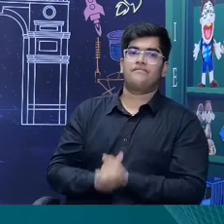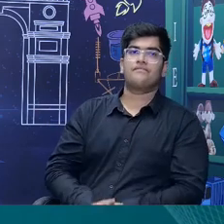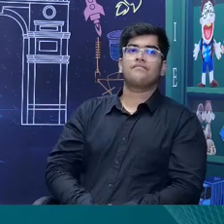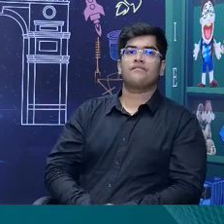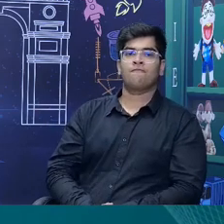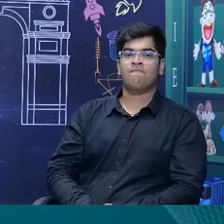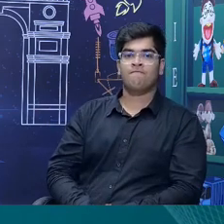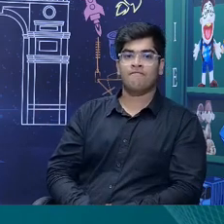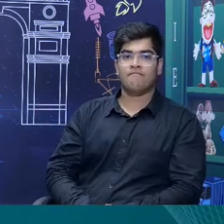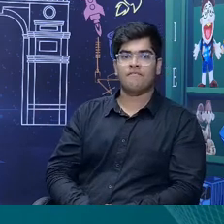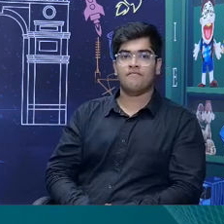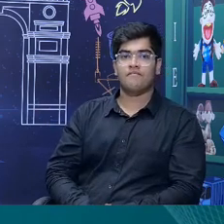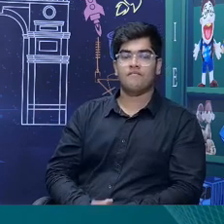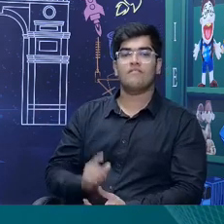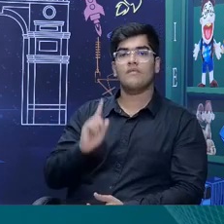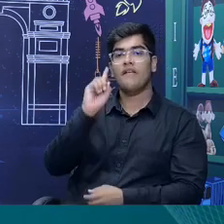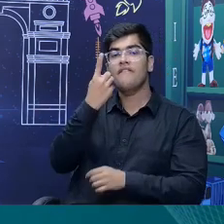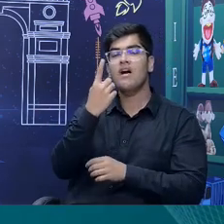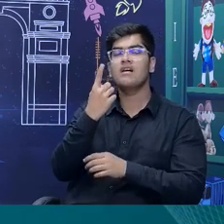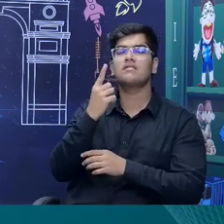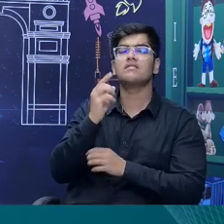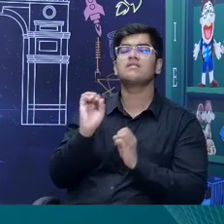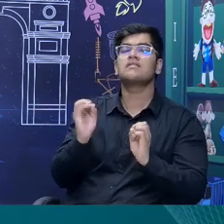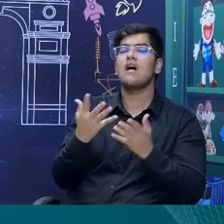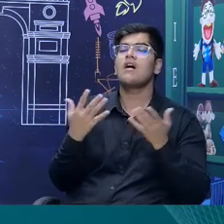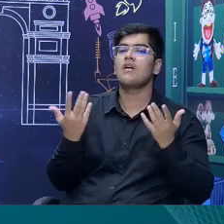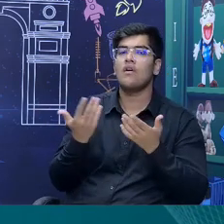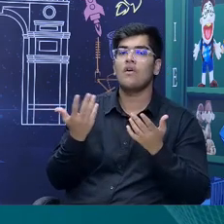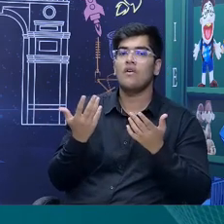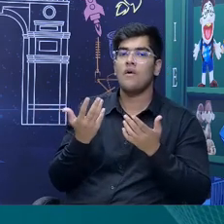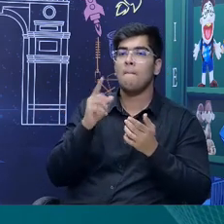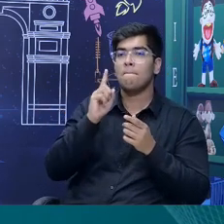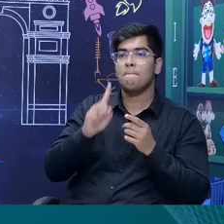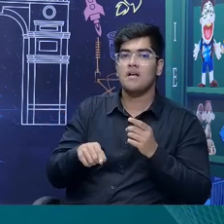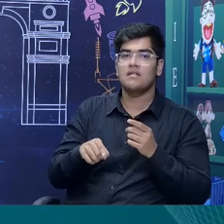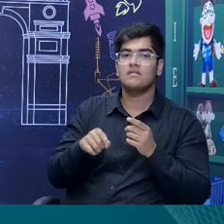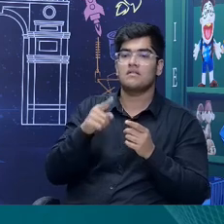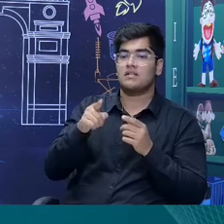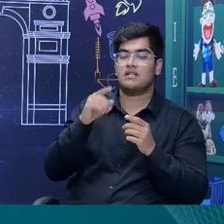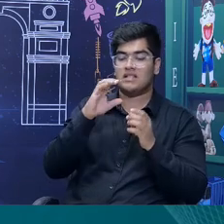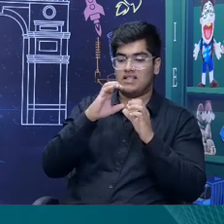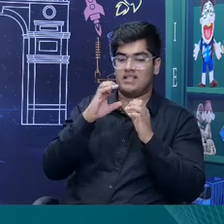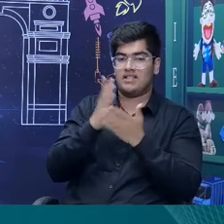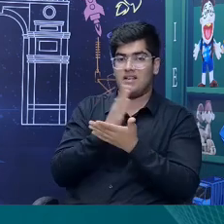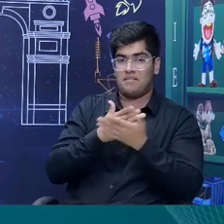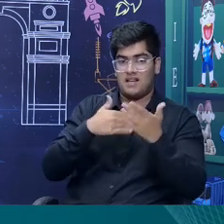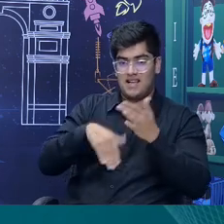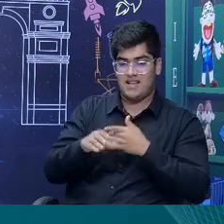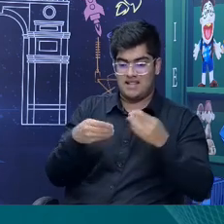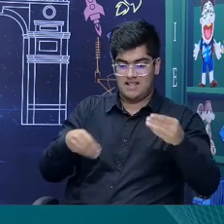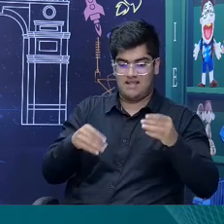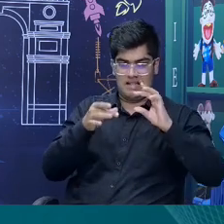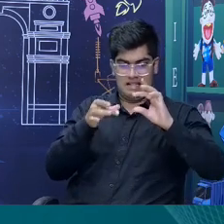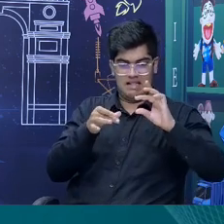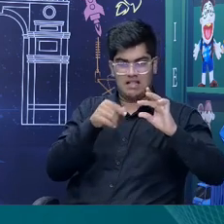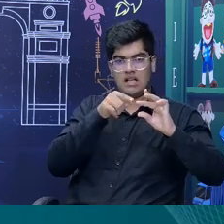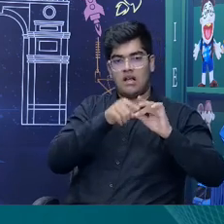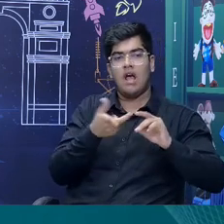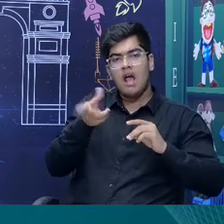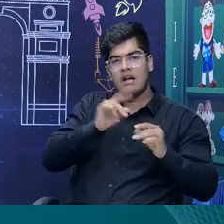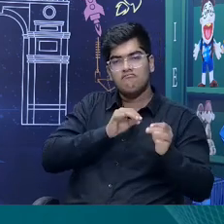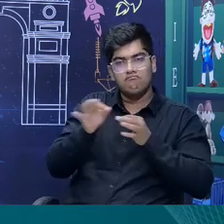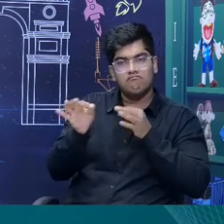डी टीचर डी फर्स्ट स्टेप इस रेशन ऑफ डी कंटेंट डेट नीड्स तू बी डॉट तू डी स्टूडेंट